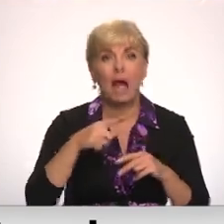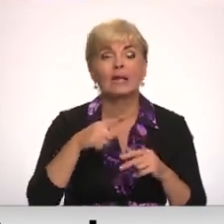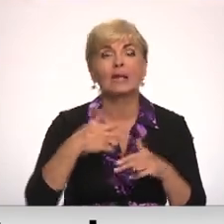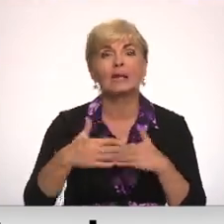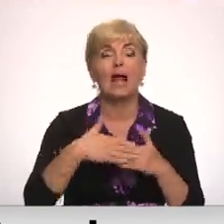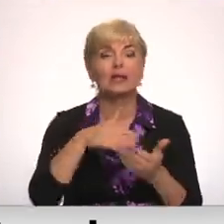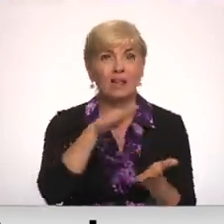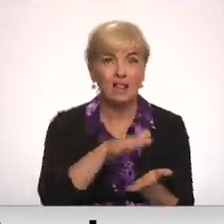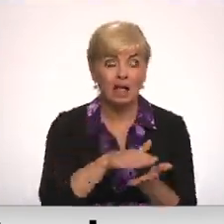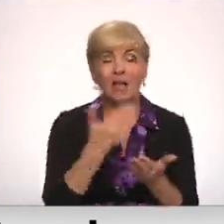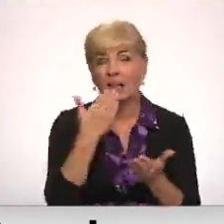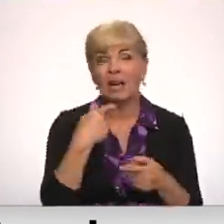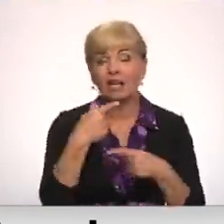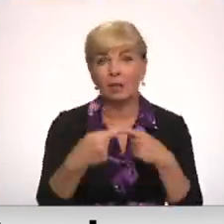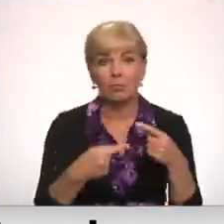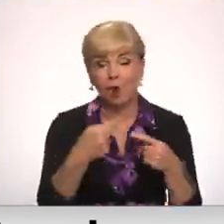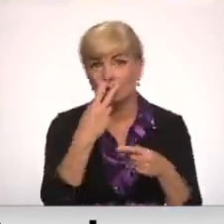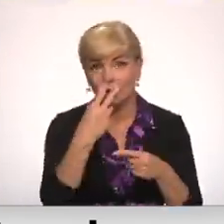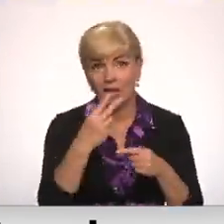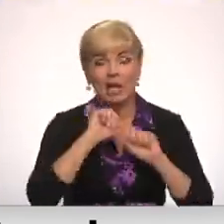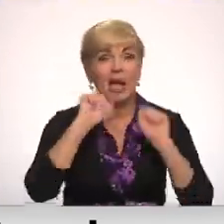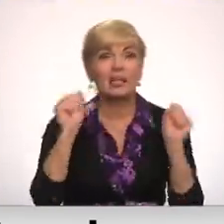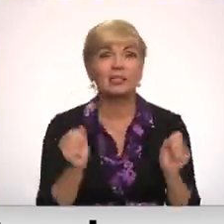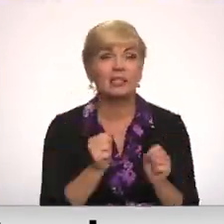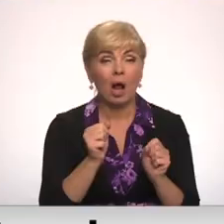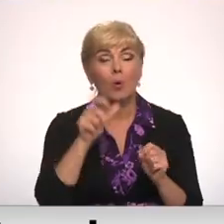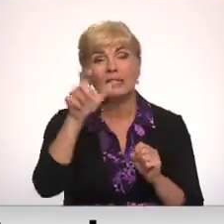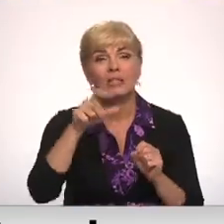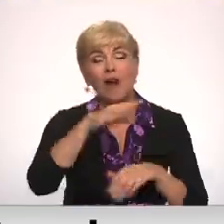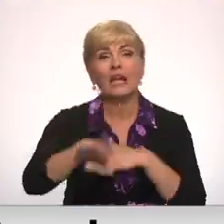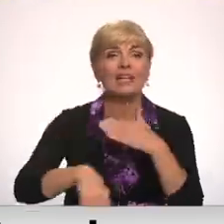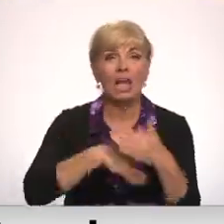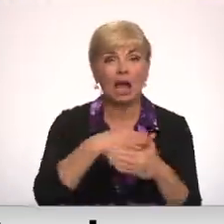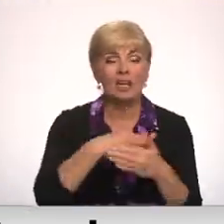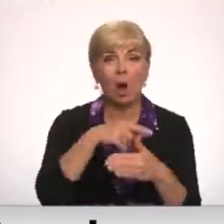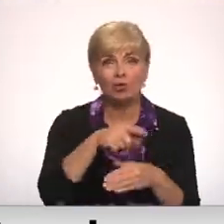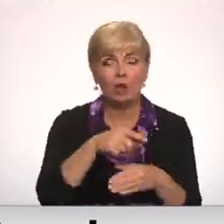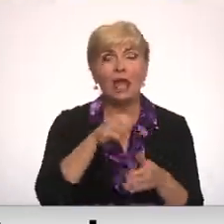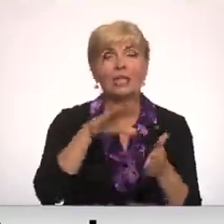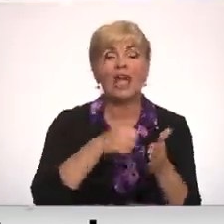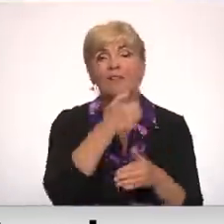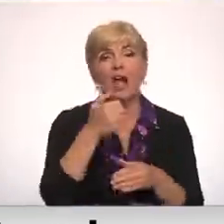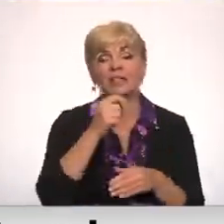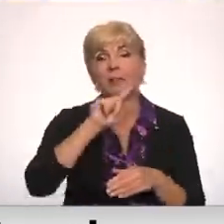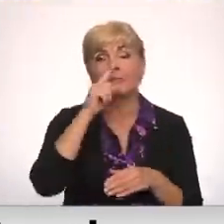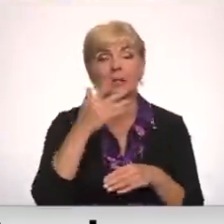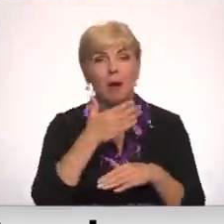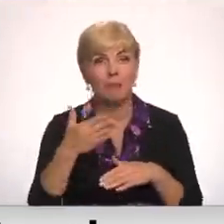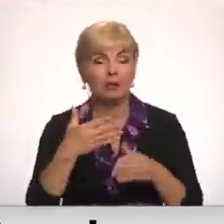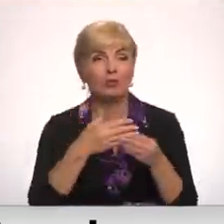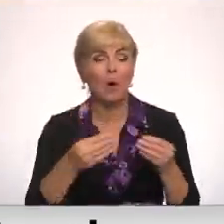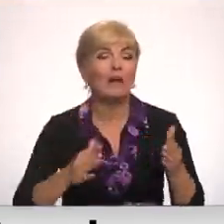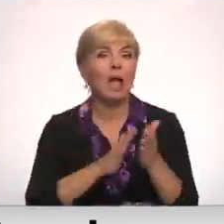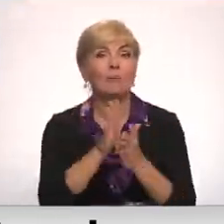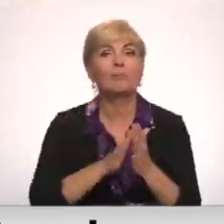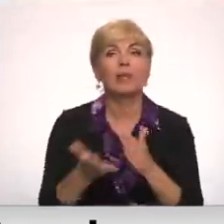ko redzam ezerā šobrīd, strauji pātrinājusi cilvēku iejaukšanās jau no 19. Gadsimta pirmās puses. Lai novērstu pļavu aplūšanu,